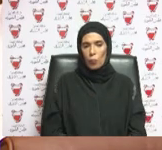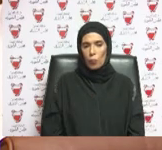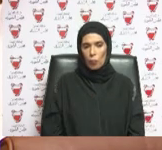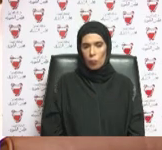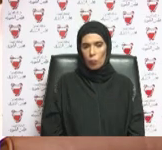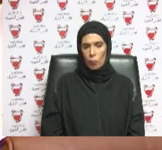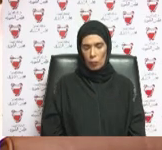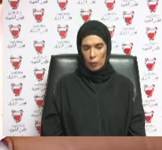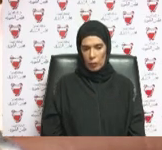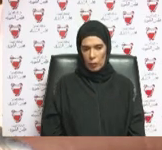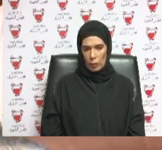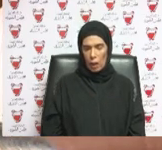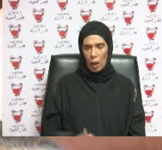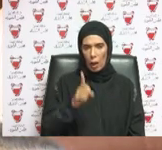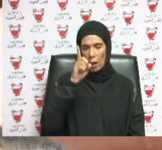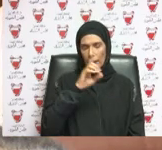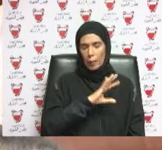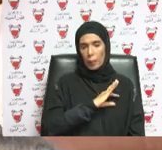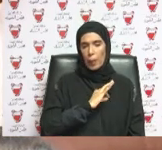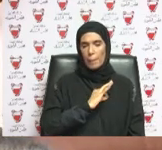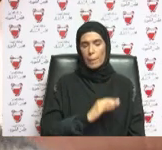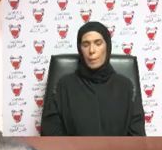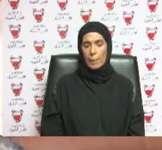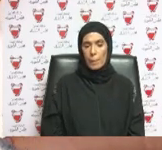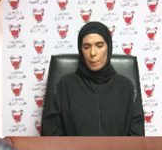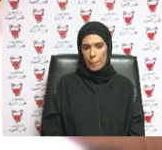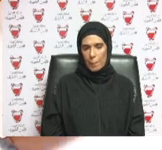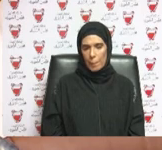فعلا كان رحمه الله